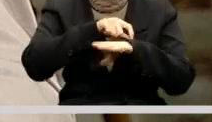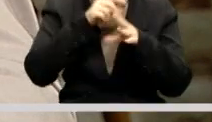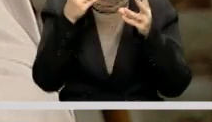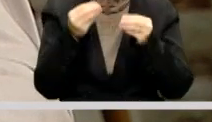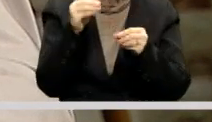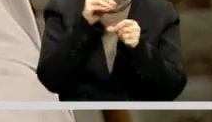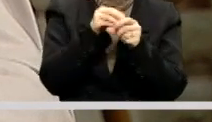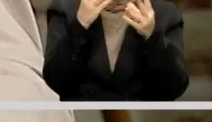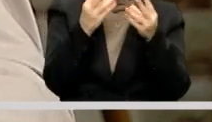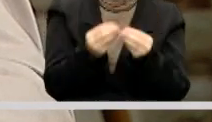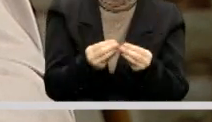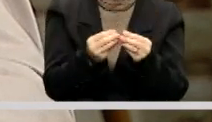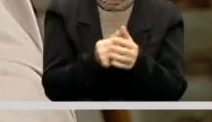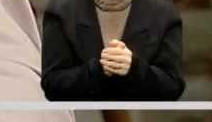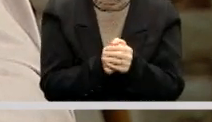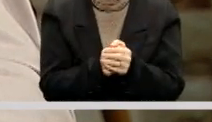tanılar konulabiliyor.